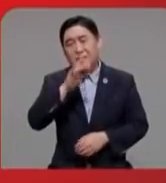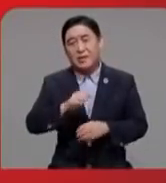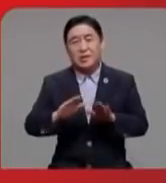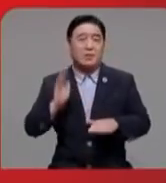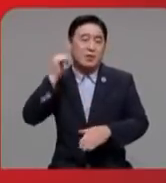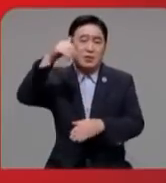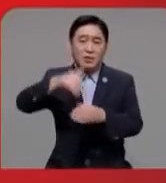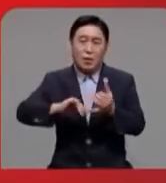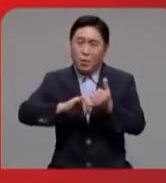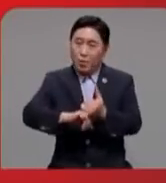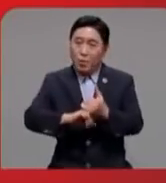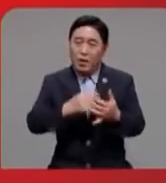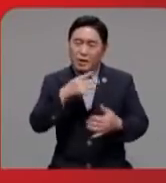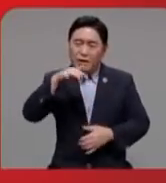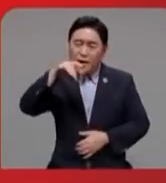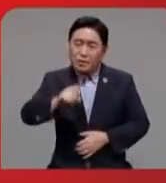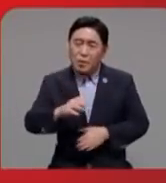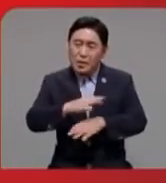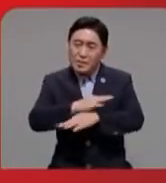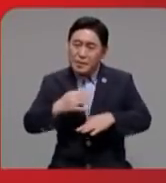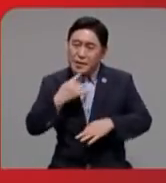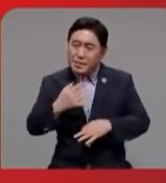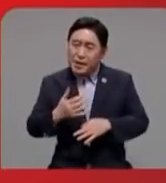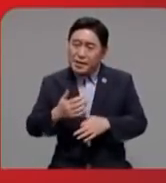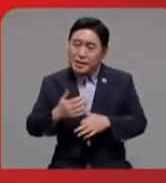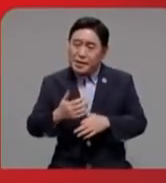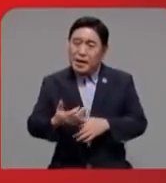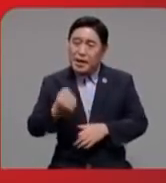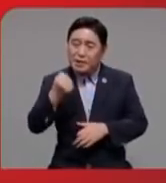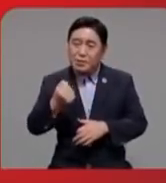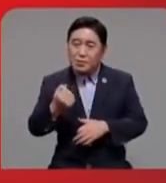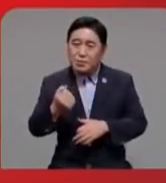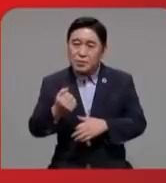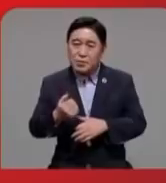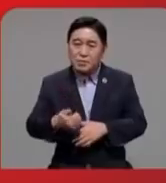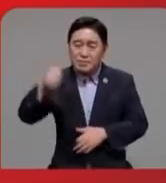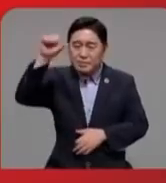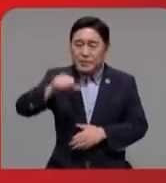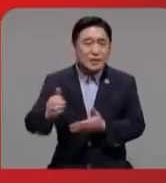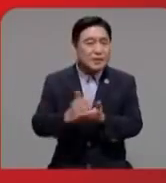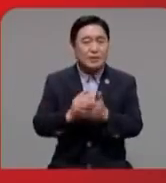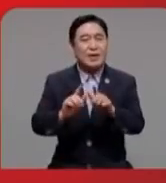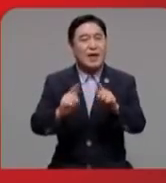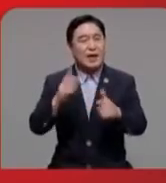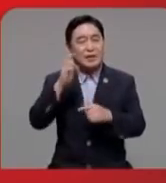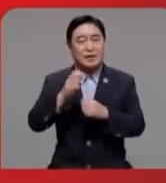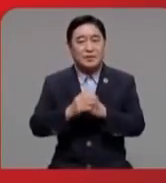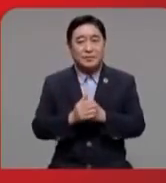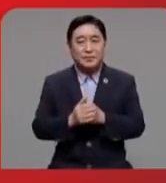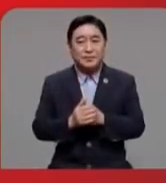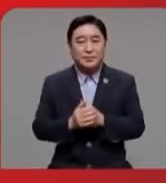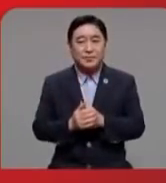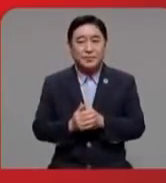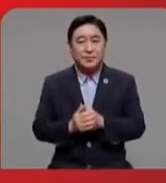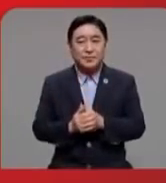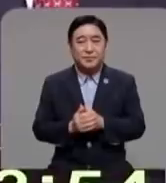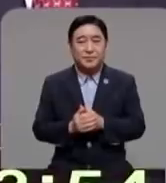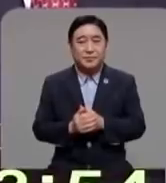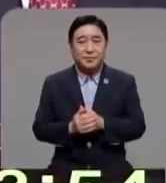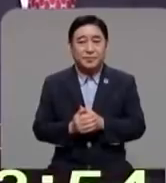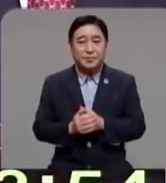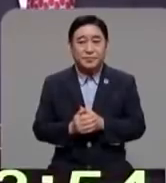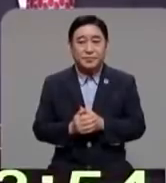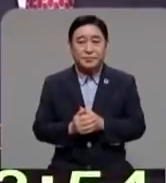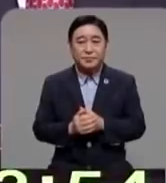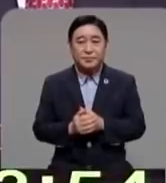이번 대선은 꼭 대장동 비리만으로 대선이 좌우한다고 보지 않습니다. 제가 대장동뿐만 아니라 제가 그 부분만